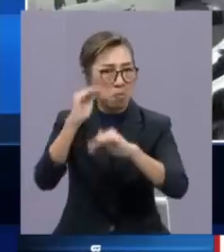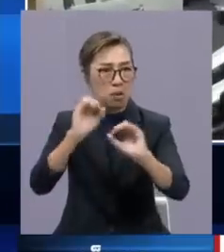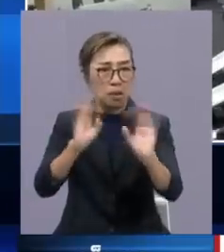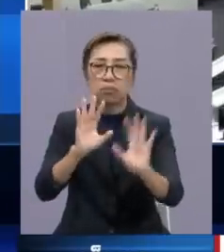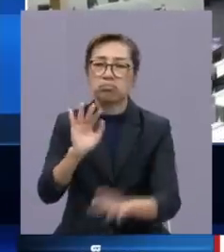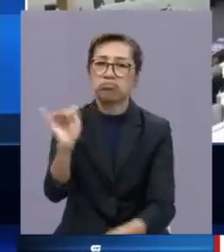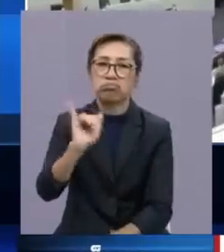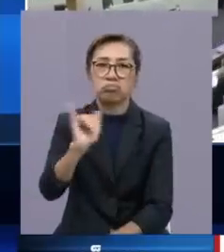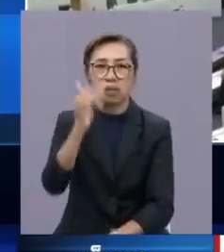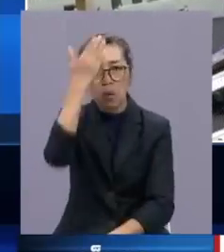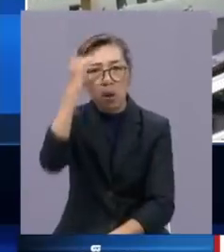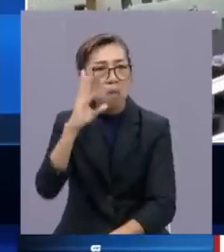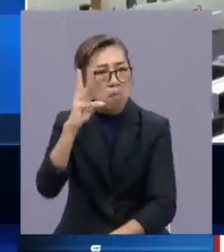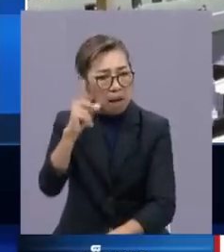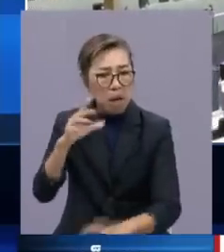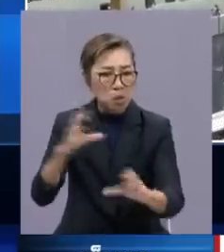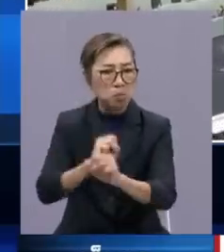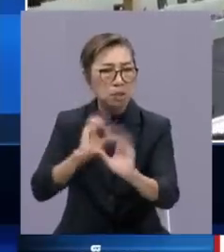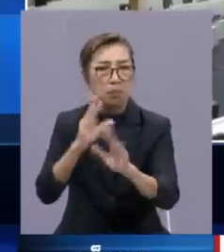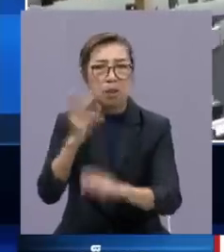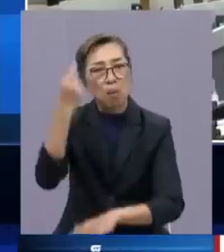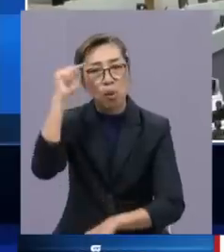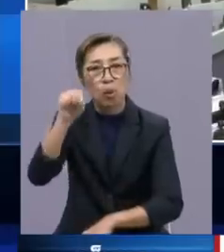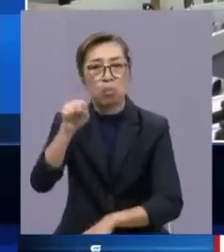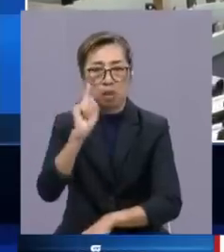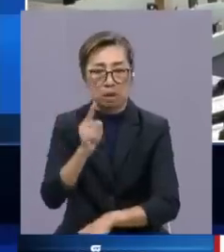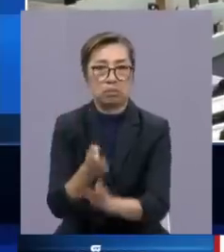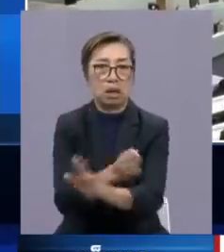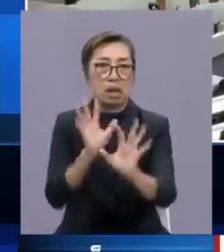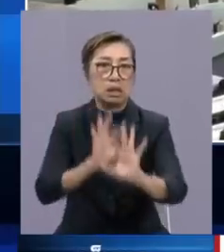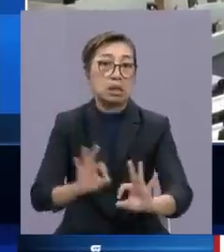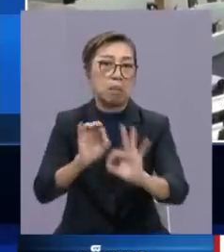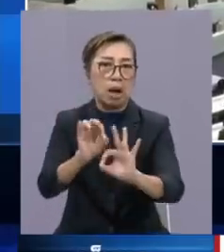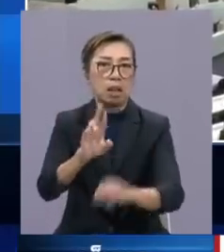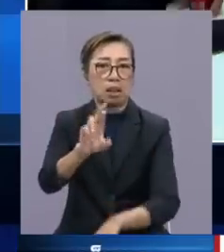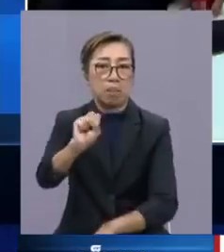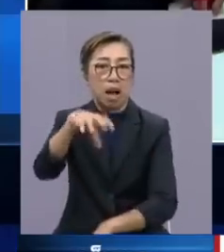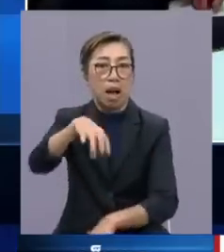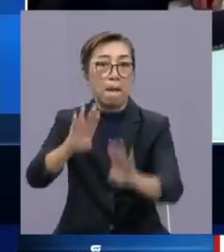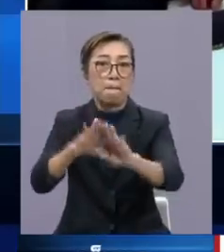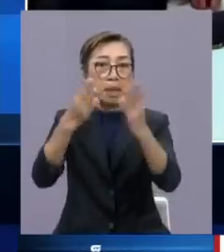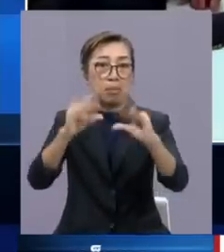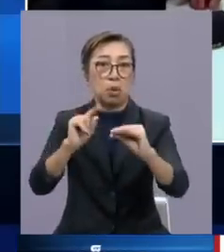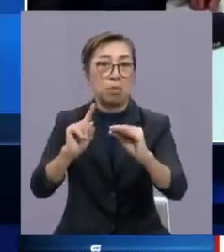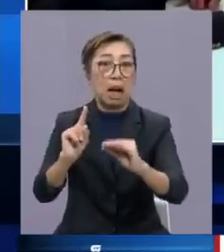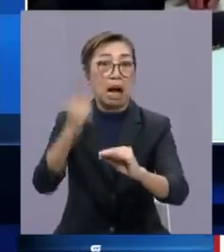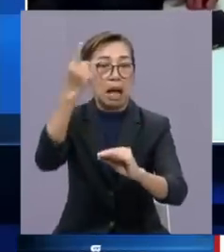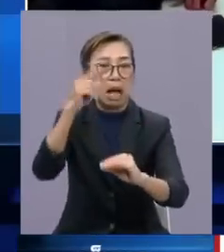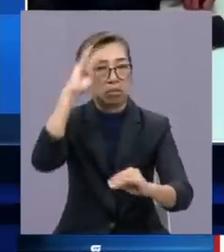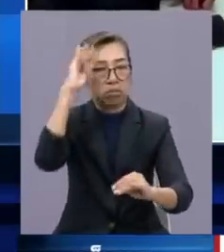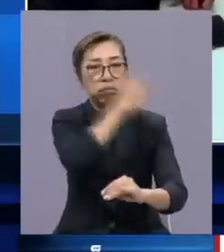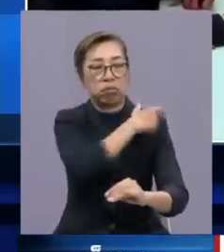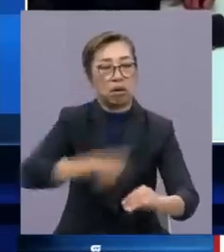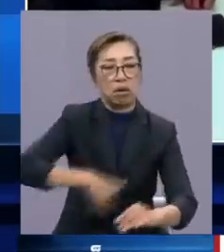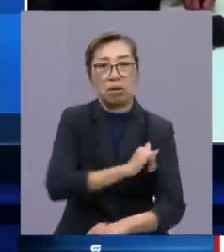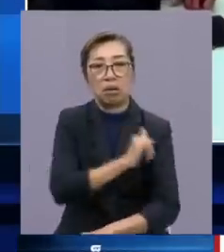นี่ยมันจะเมื่อไหร่เนื่องจากมันมีการผูกกับกรอบเวลาการเสด็จพระราชดำเนินการเปิดประชุมรัฐสภากับการ